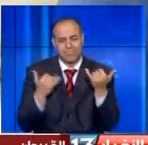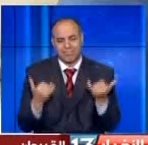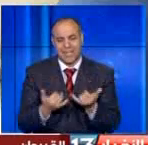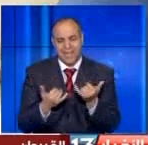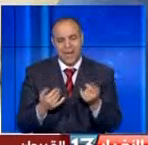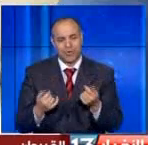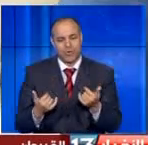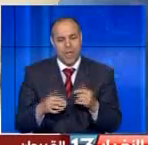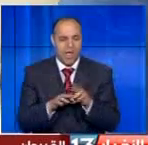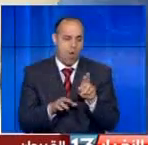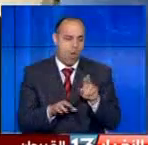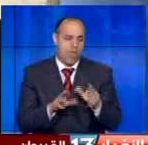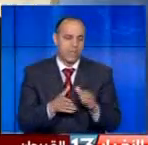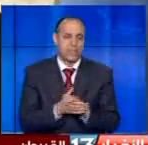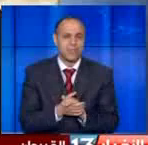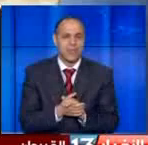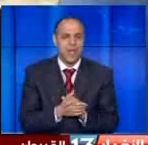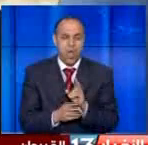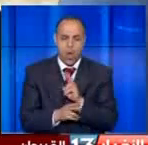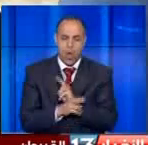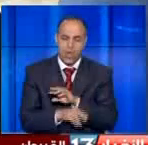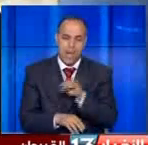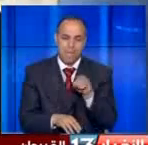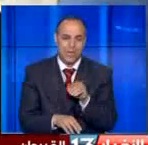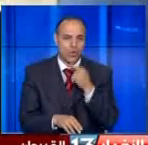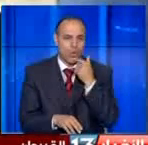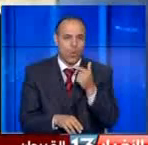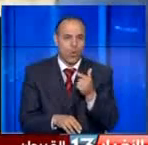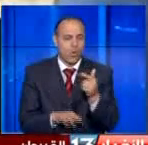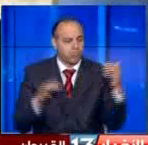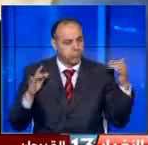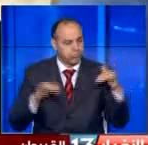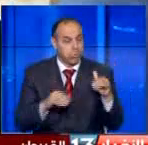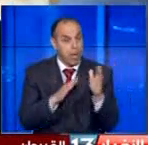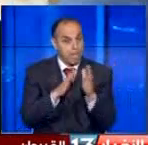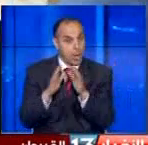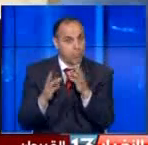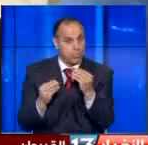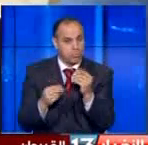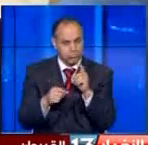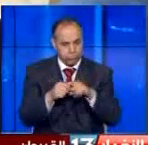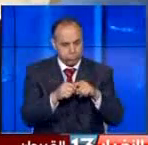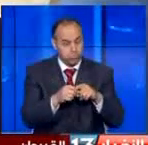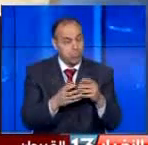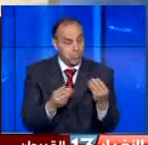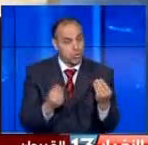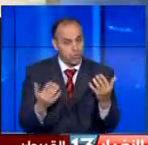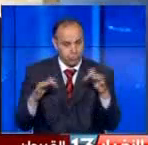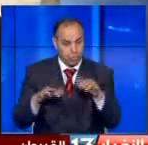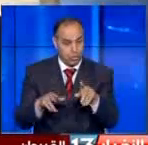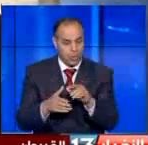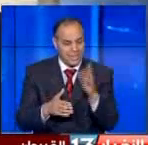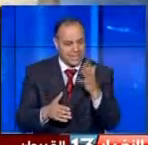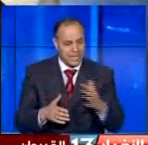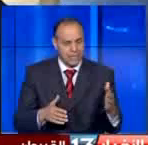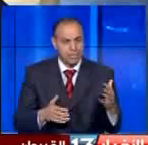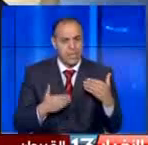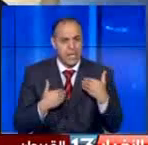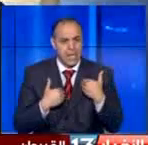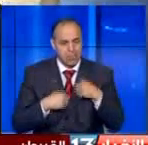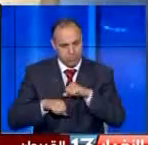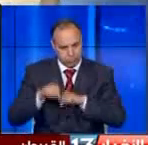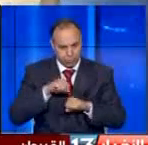شوية أنا وأخواتي. في العطلة ما شاء الله يقع عنا قبيل كبير، وعنا انخراطات اشتراكات برشا، وقاعدين